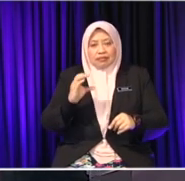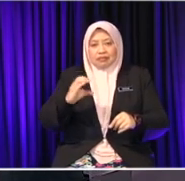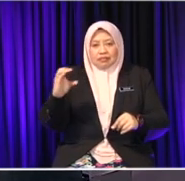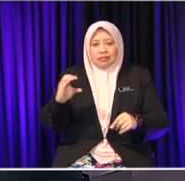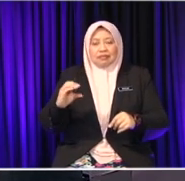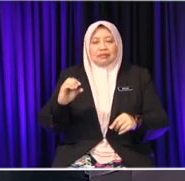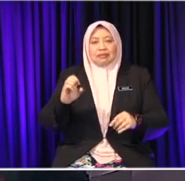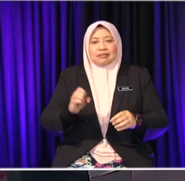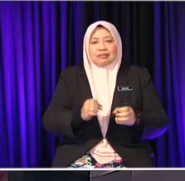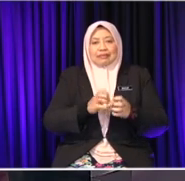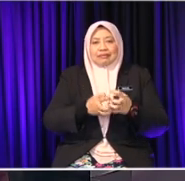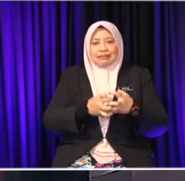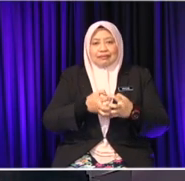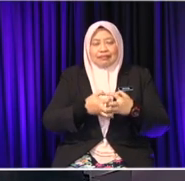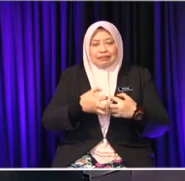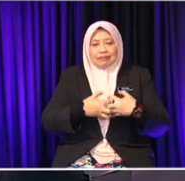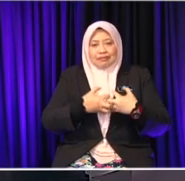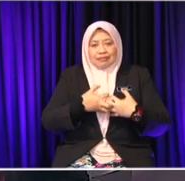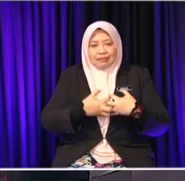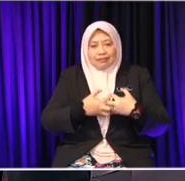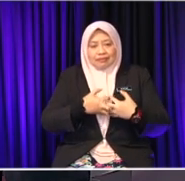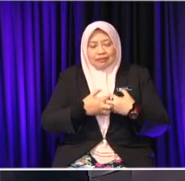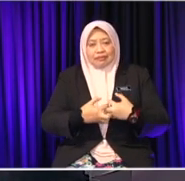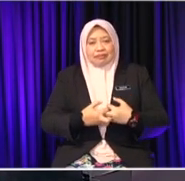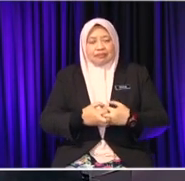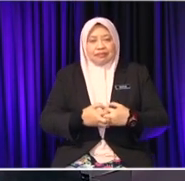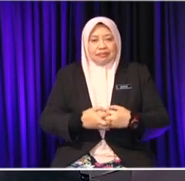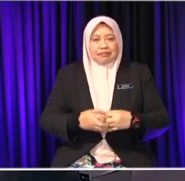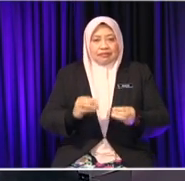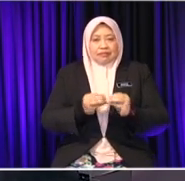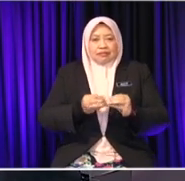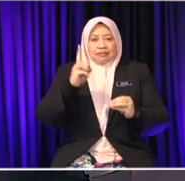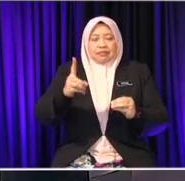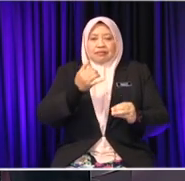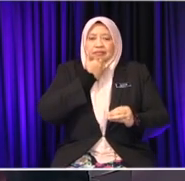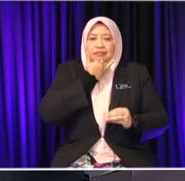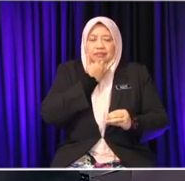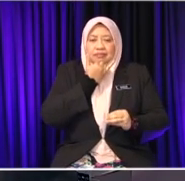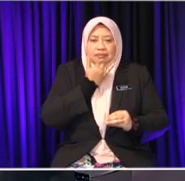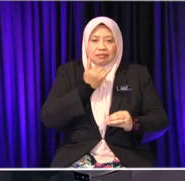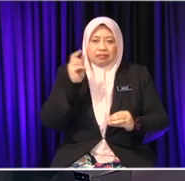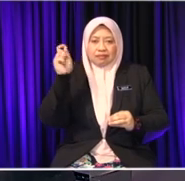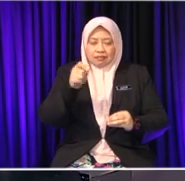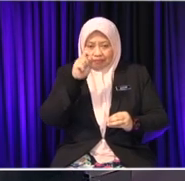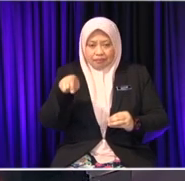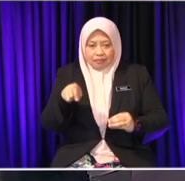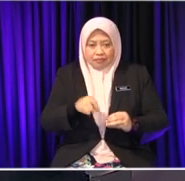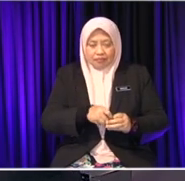sini 61 tidak betul jadi kita enggak lah nomor satu tidak betul jadi tak perlu begini